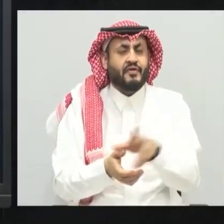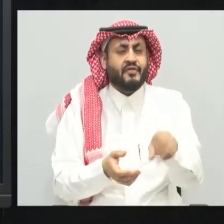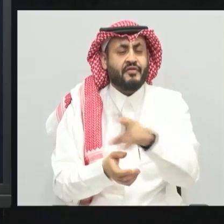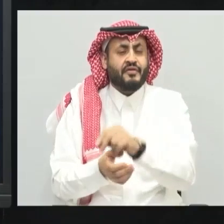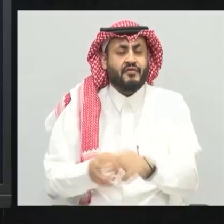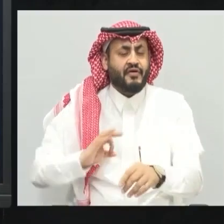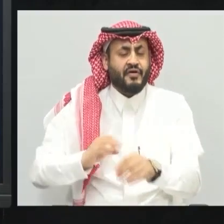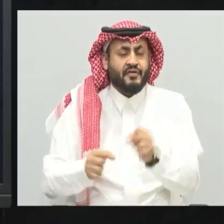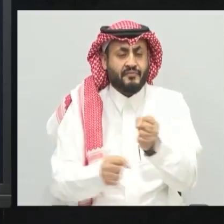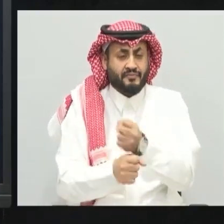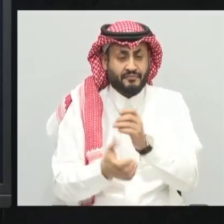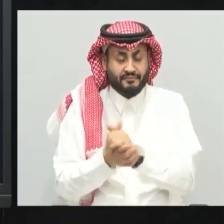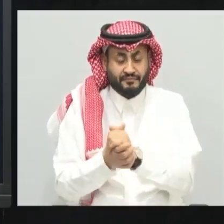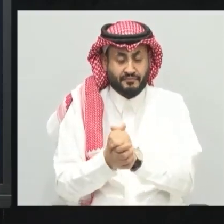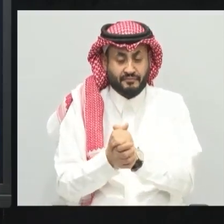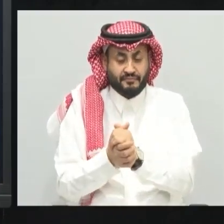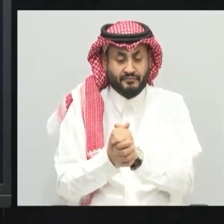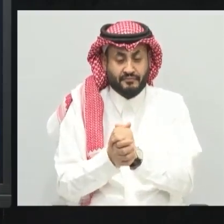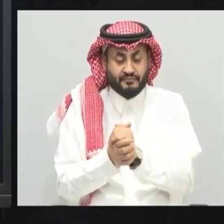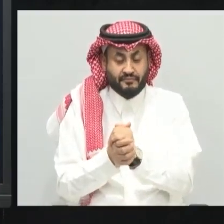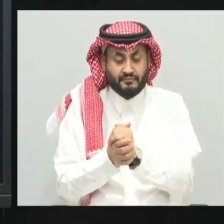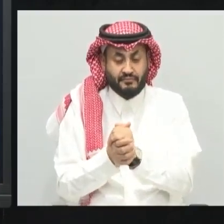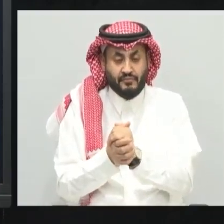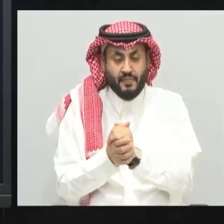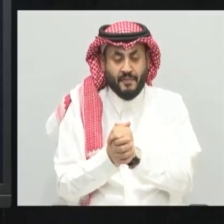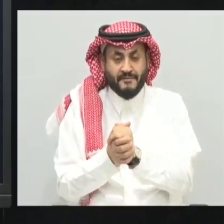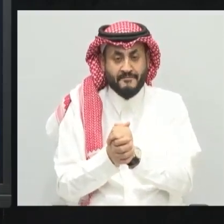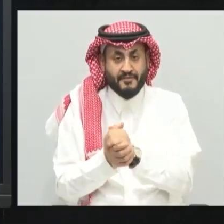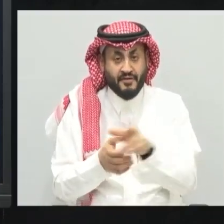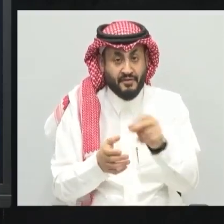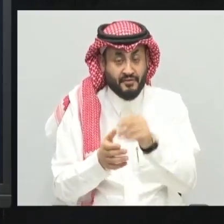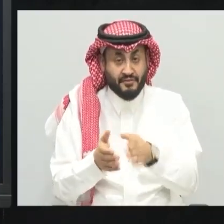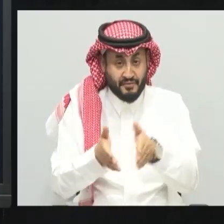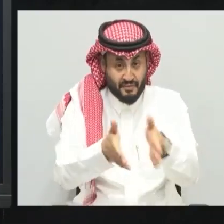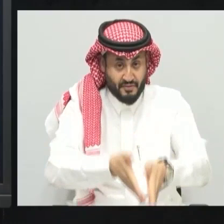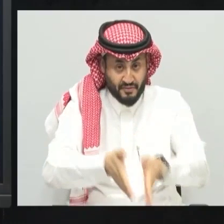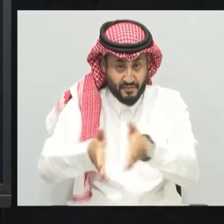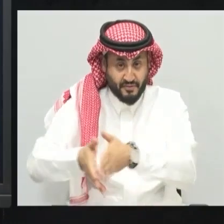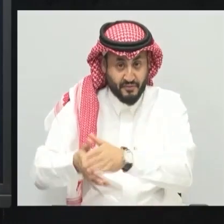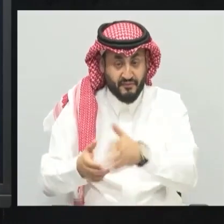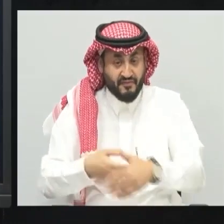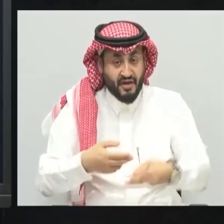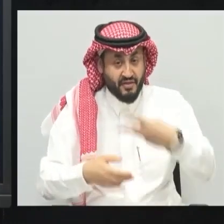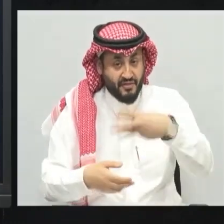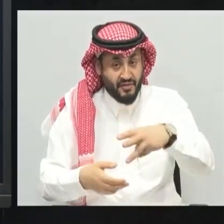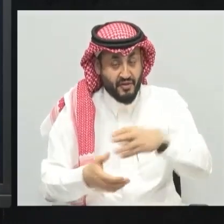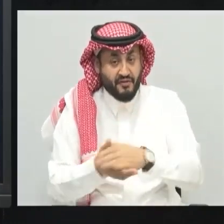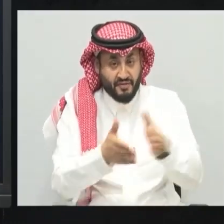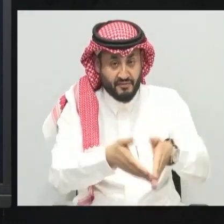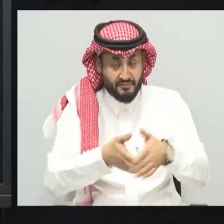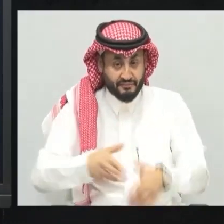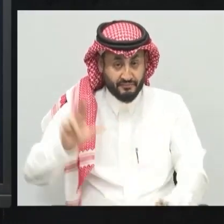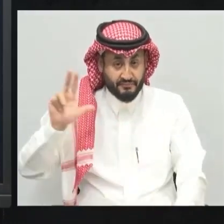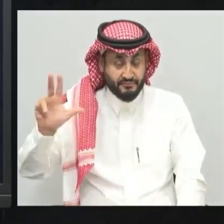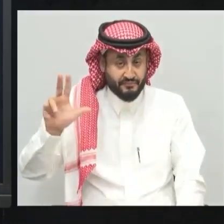ميوله ولذلك وجدت مثل نظام المسارات في المرحله الثانويه حتى يختار